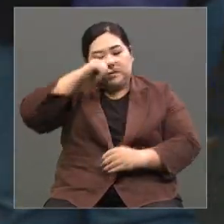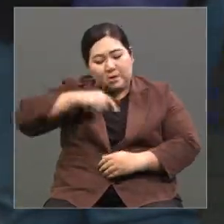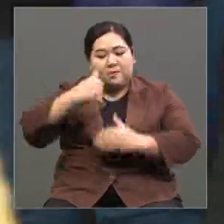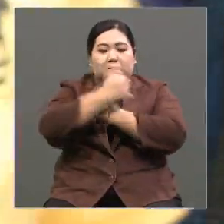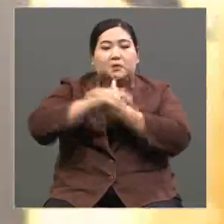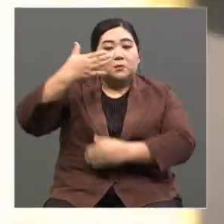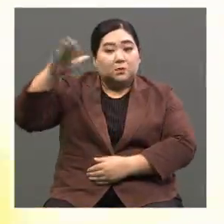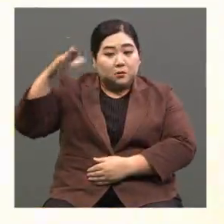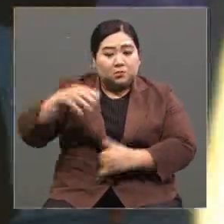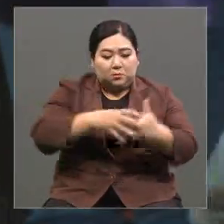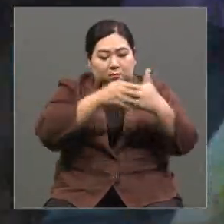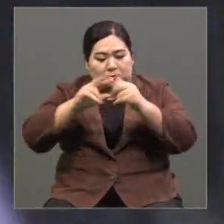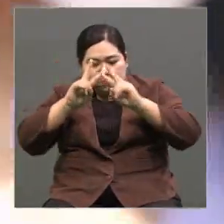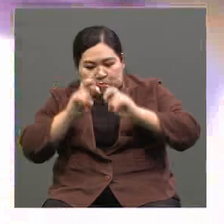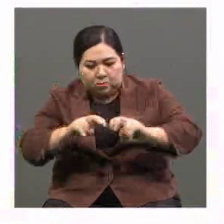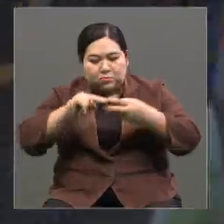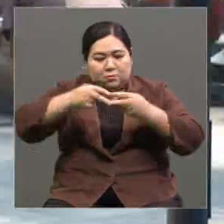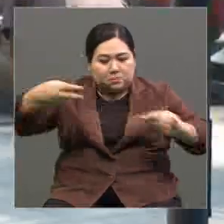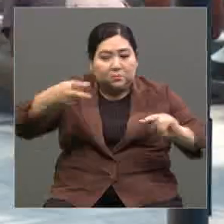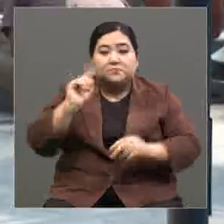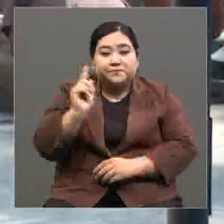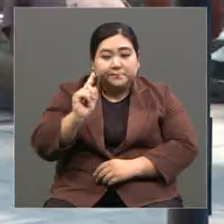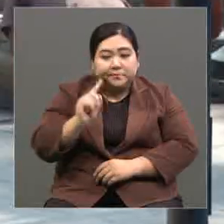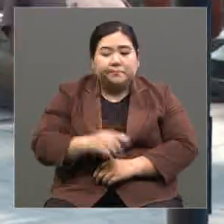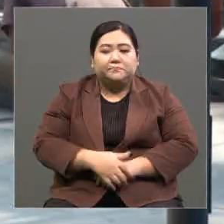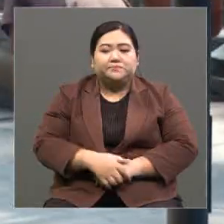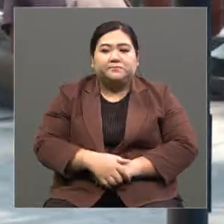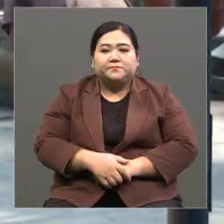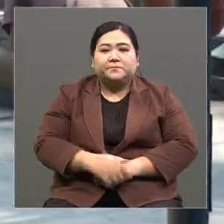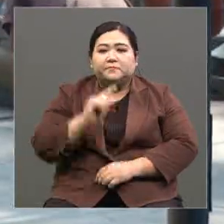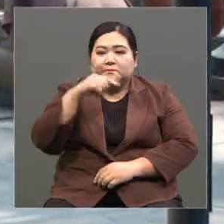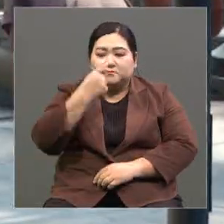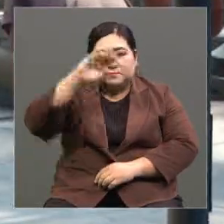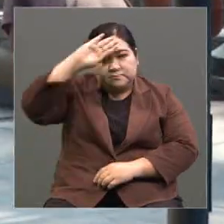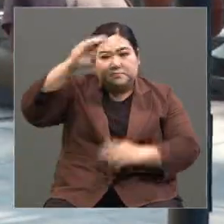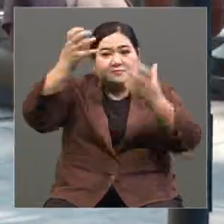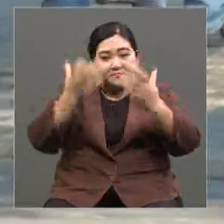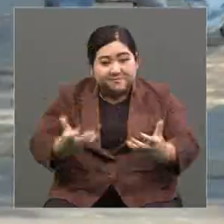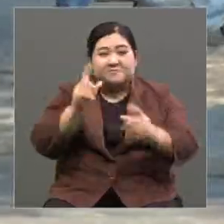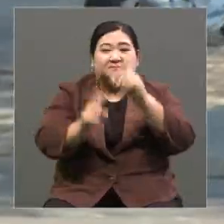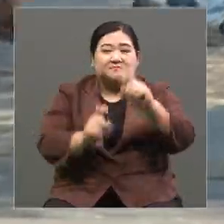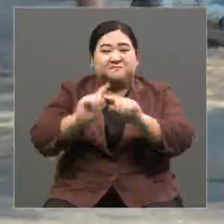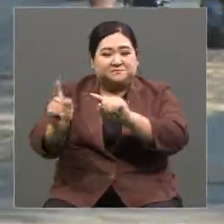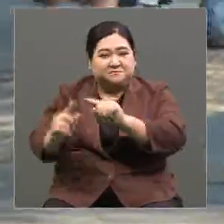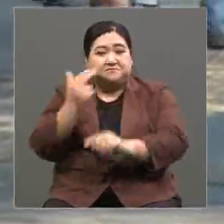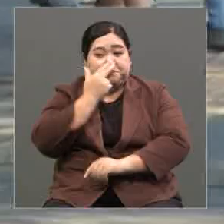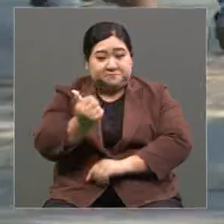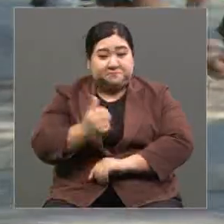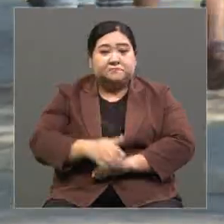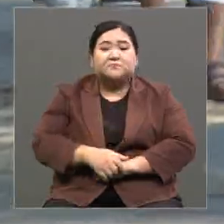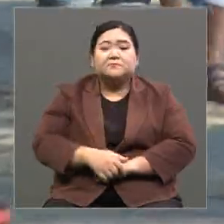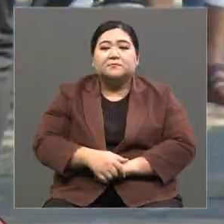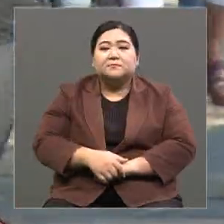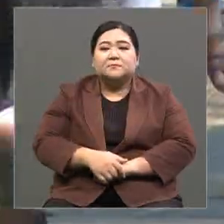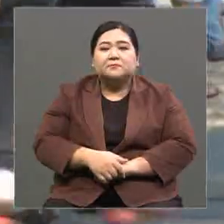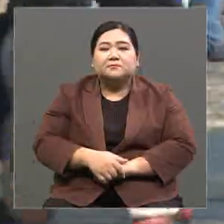มาตรวจสายพันธุ์เพิ่มเติมโดยเฉพาะในรายที่มีอาการรุนแรงหรือว่าเสียชีวิตค่ะทีนี้มาดูรายละเอียดเพิ่มเติม